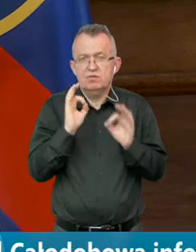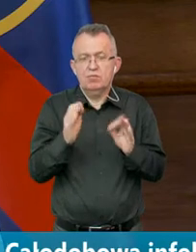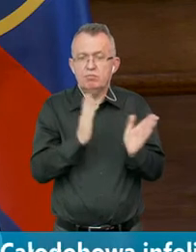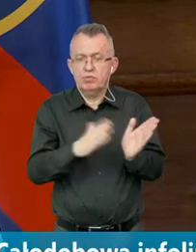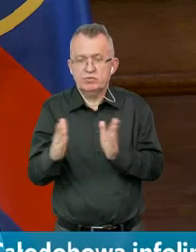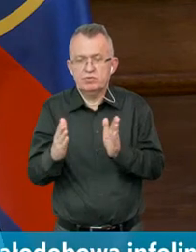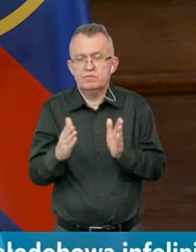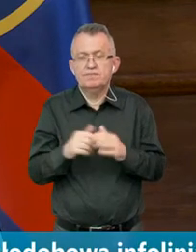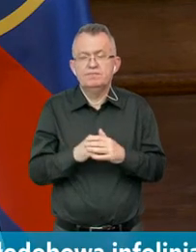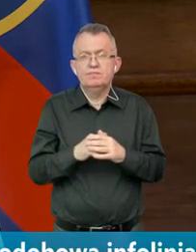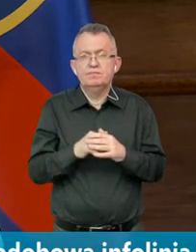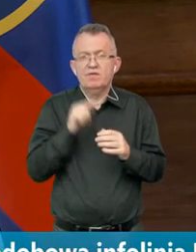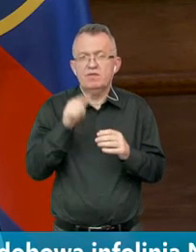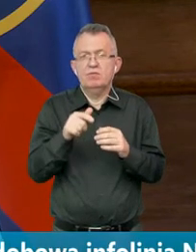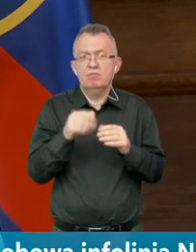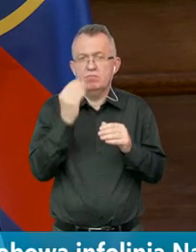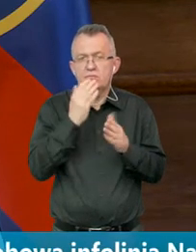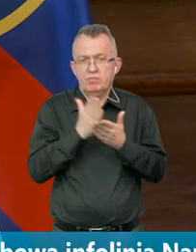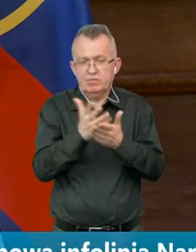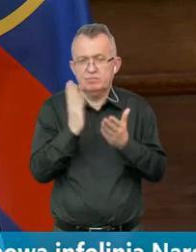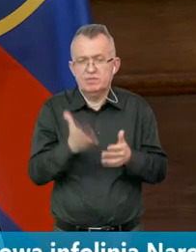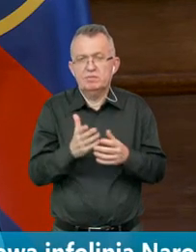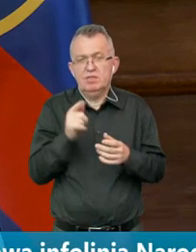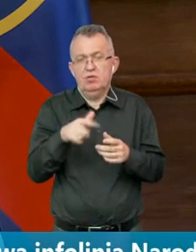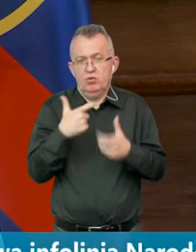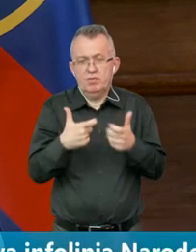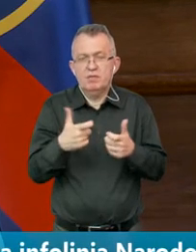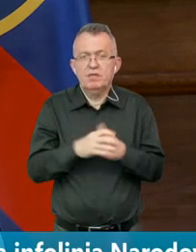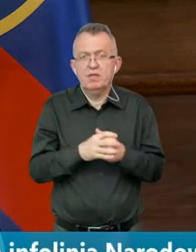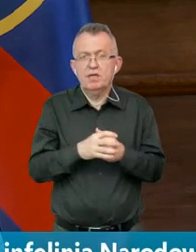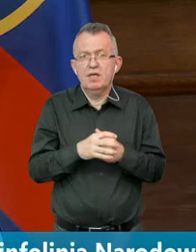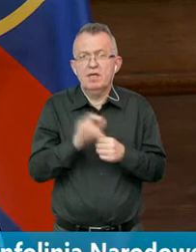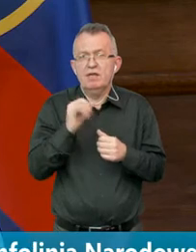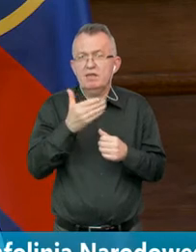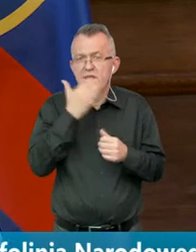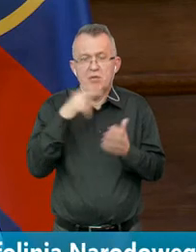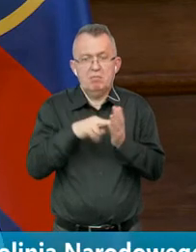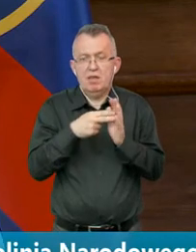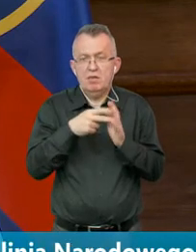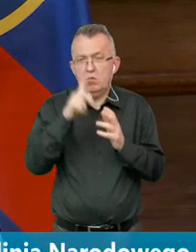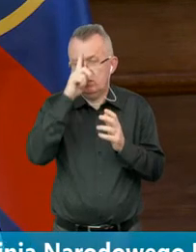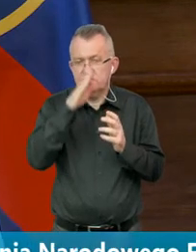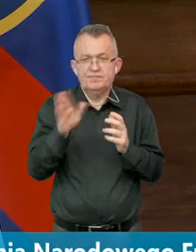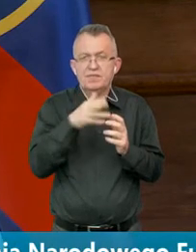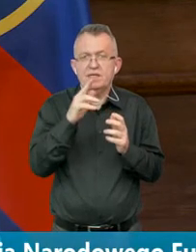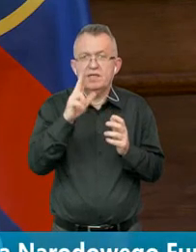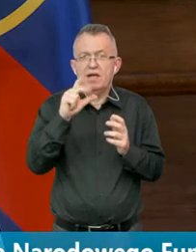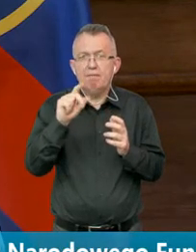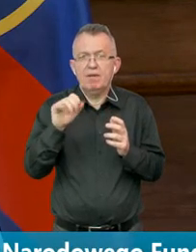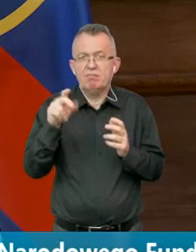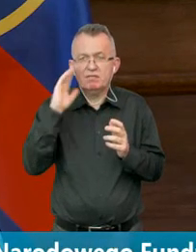porządku w tym pomożemy i tym się zajmiemy. Natomiast nie ma planu wysiedlania mieszkańców Kępy